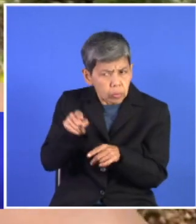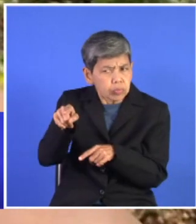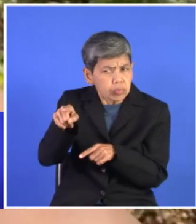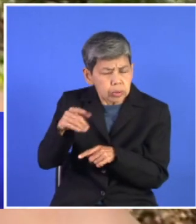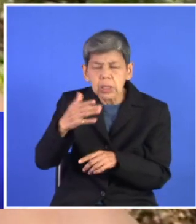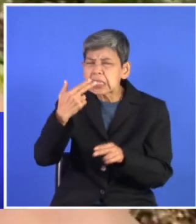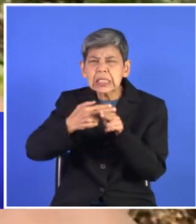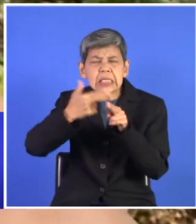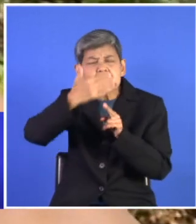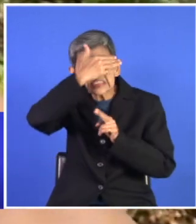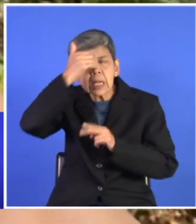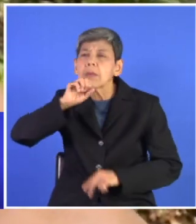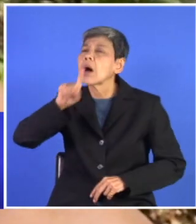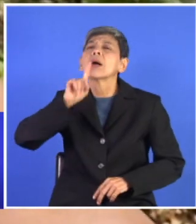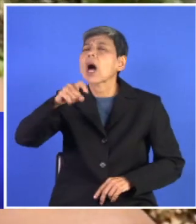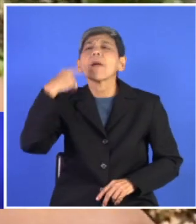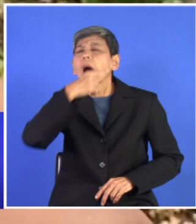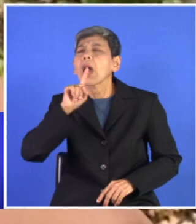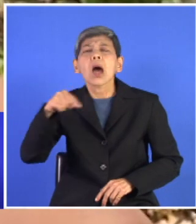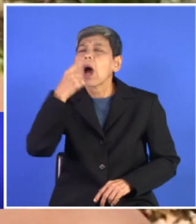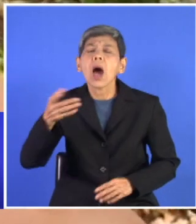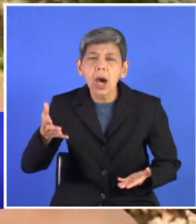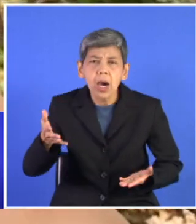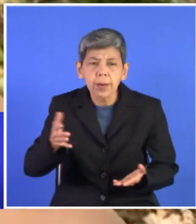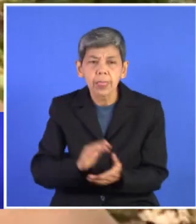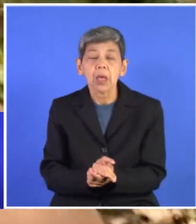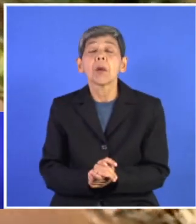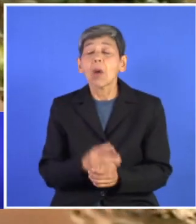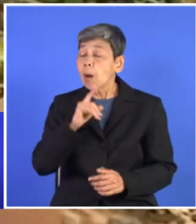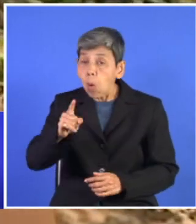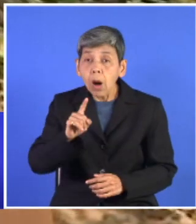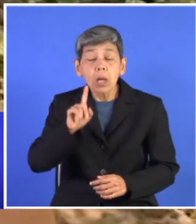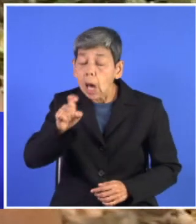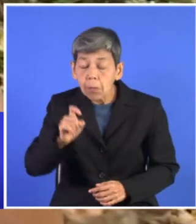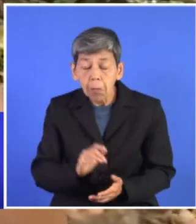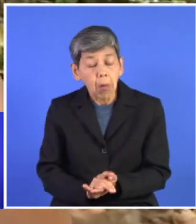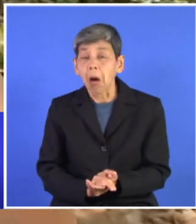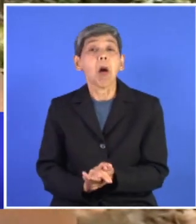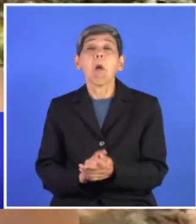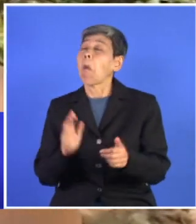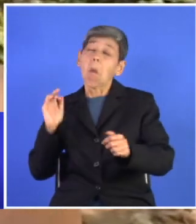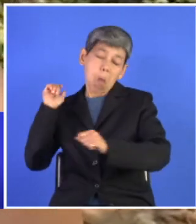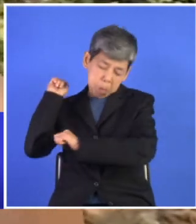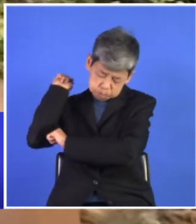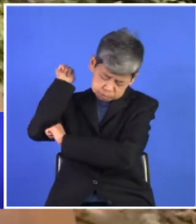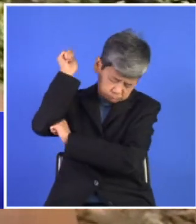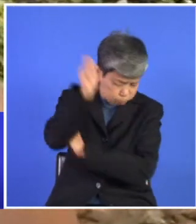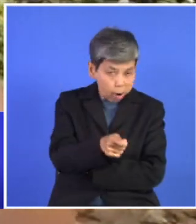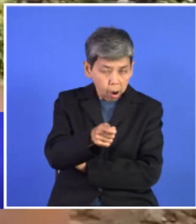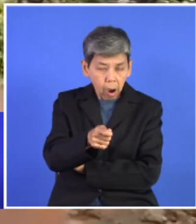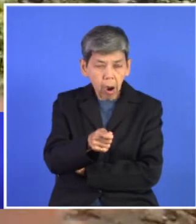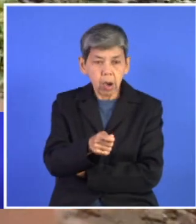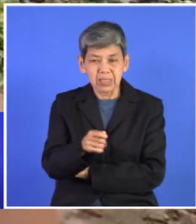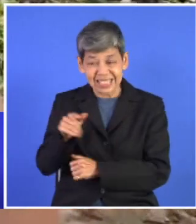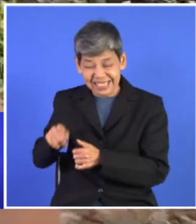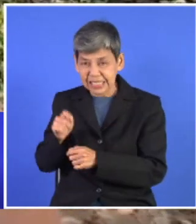จำชื่อไม่ได้ก็เลยตะโกนถามไปว่ามาทำอะไรหลังสิ้นเสียงคำถามไม่ทันขาดคำเลยนะคะสักพักคนก่อเ